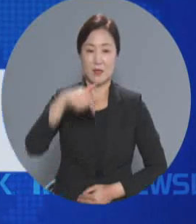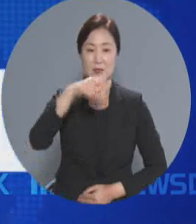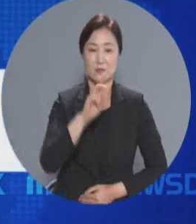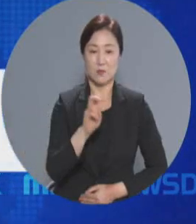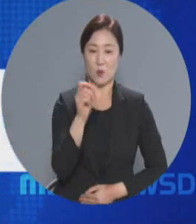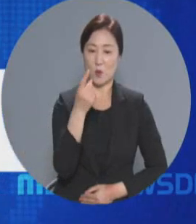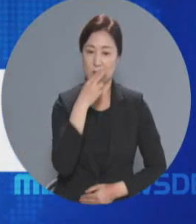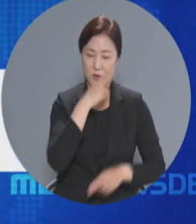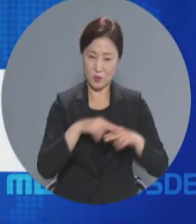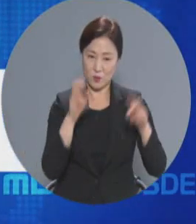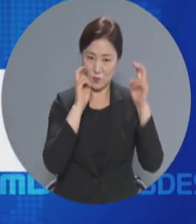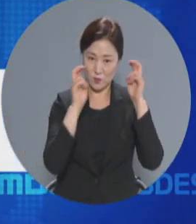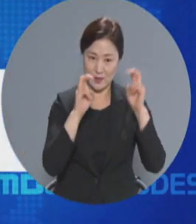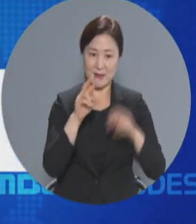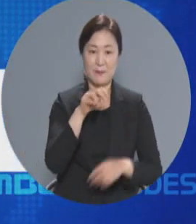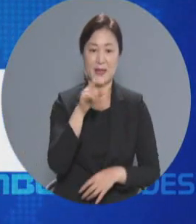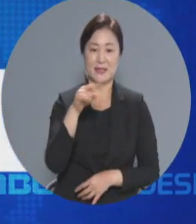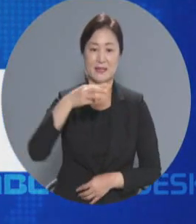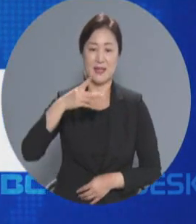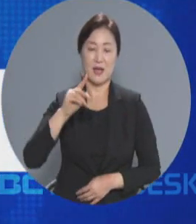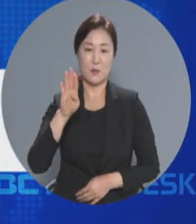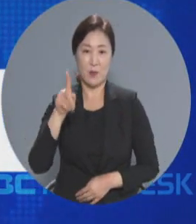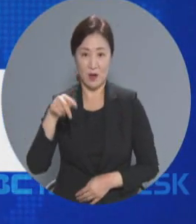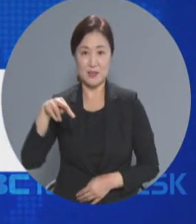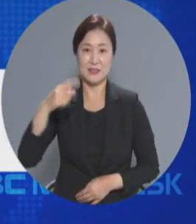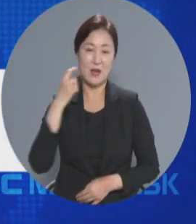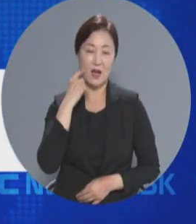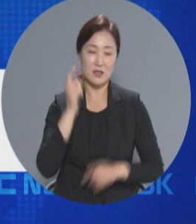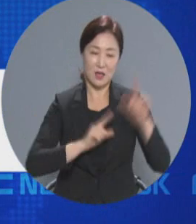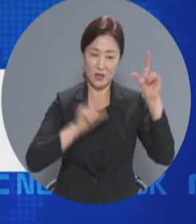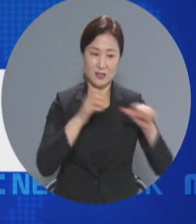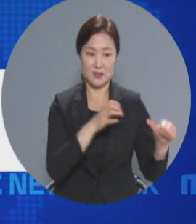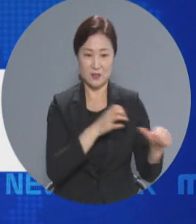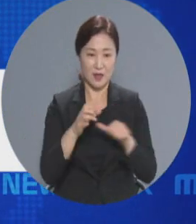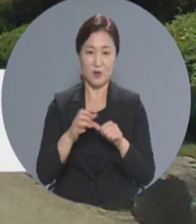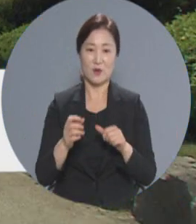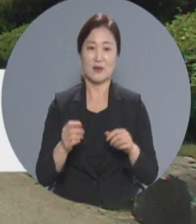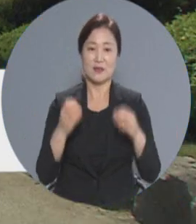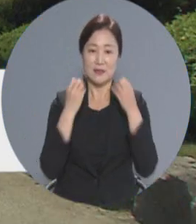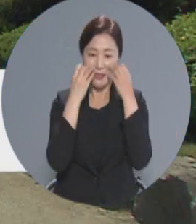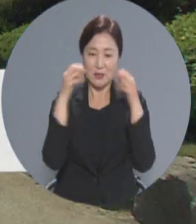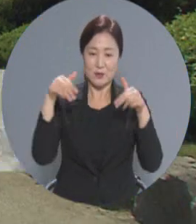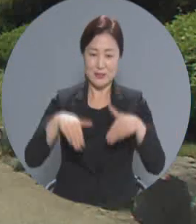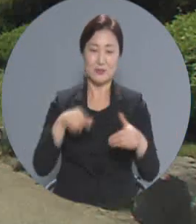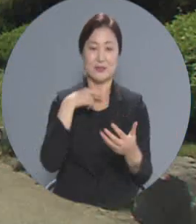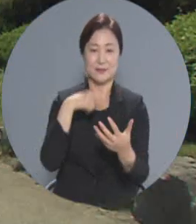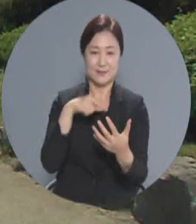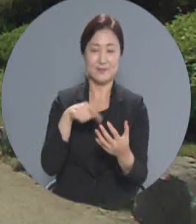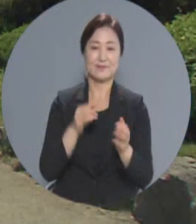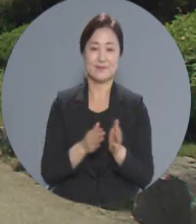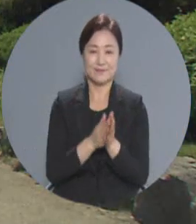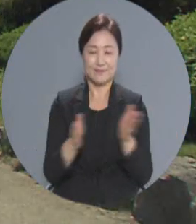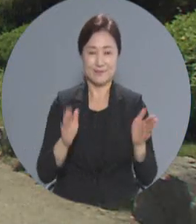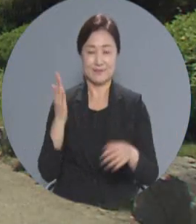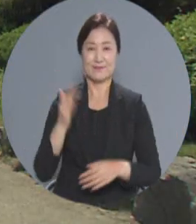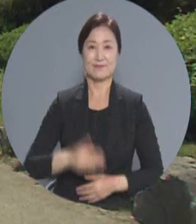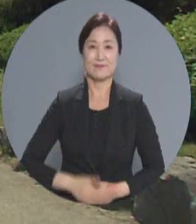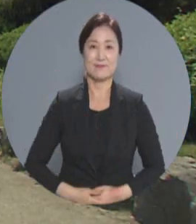금호석유화학이 메타버스, 이른바 3차원 가상세계를 활용해 올해 그룹 공채 신입사원 교육을 진행했습니다.